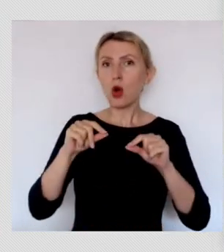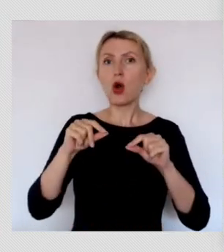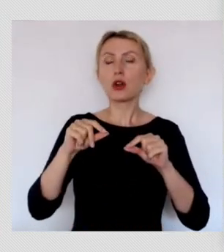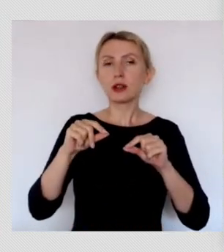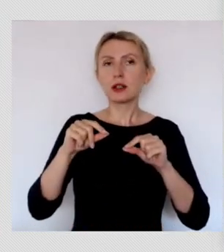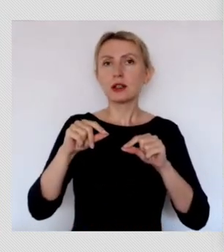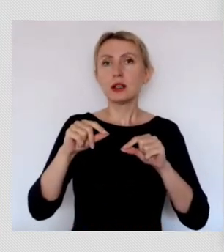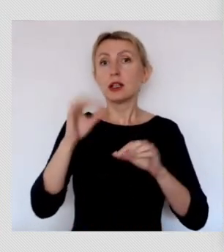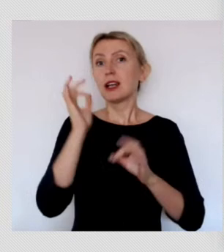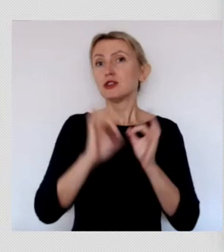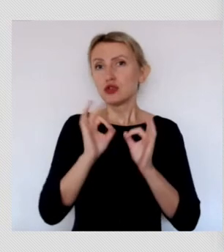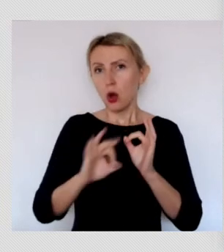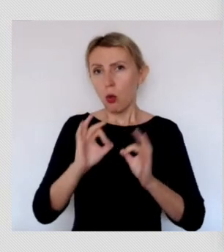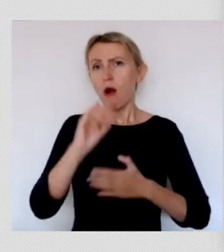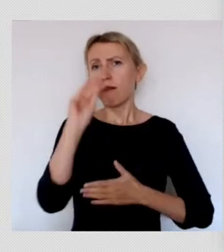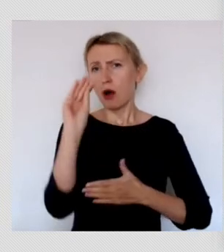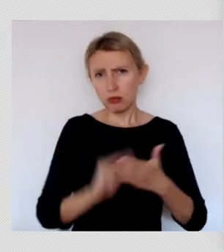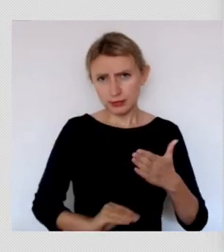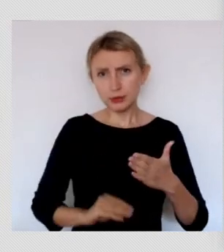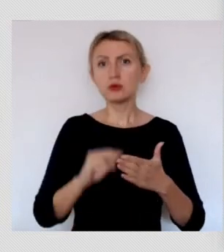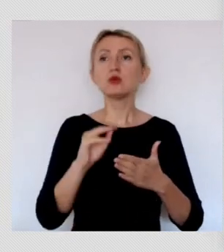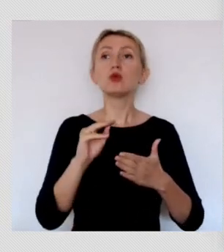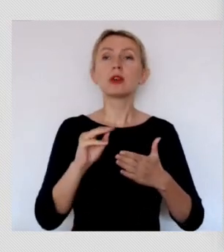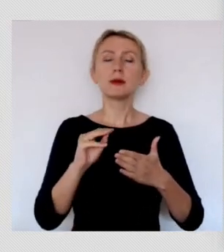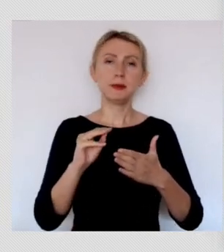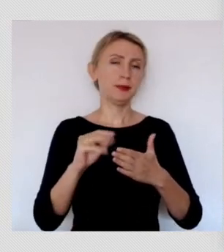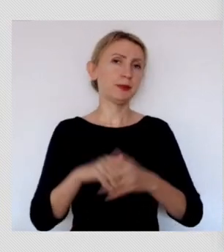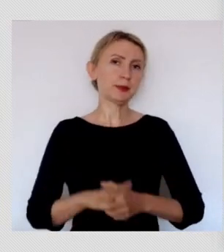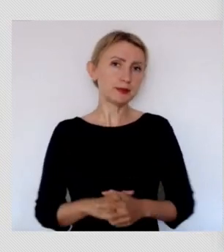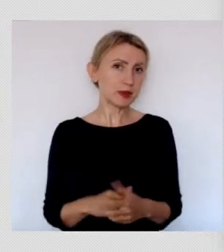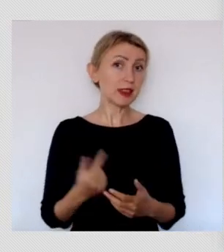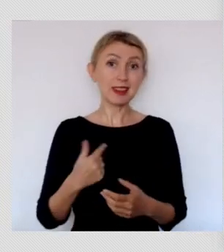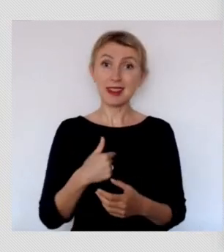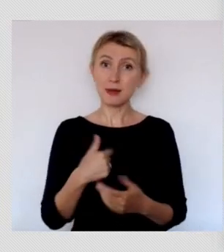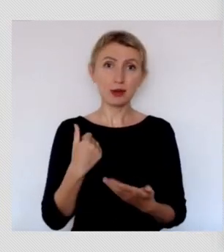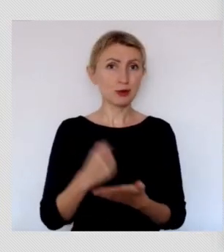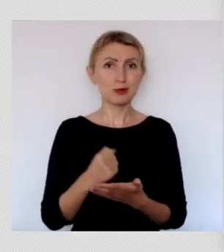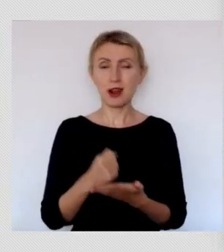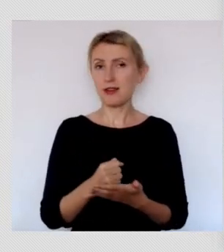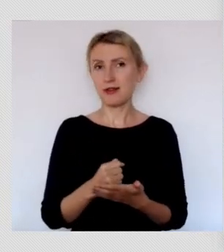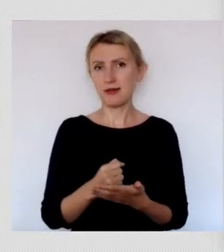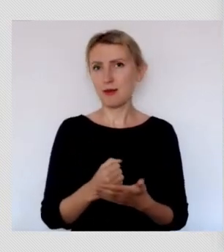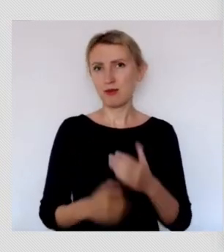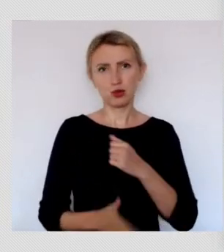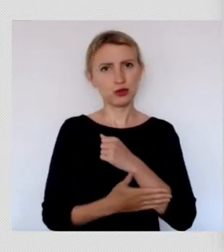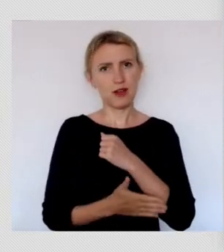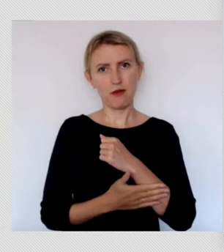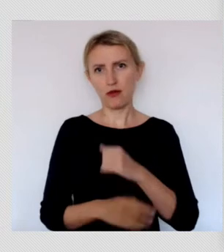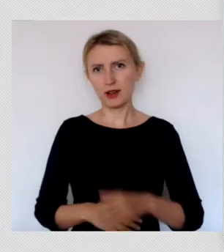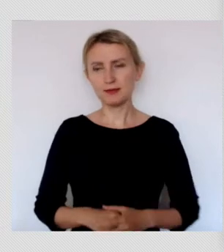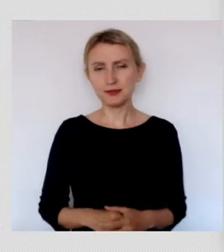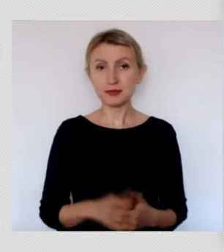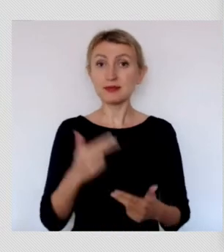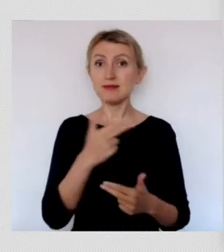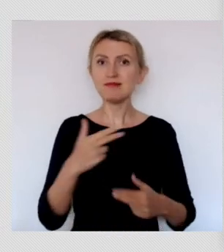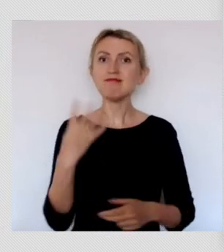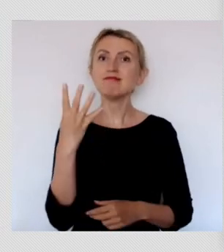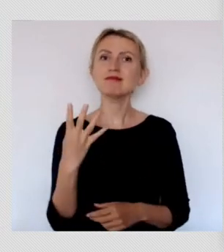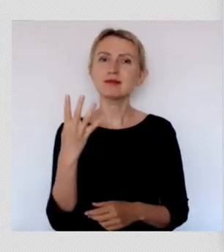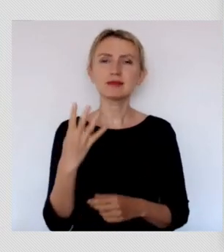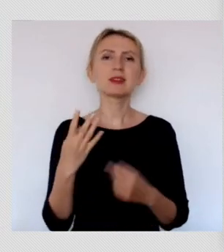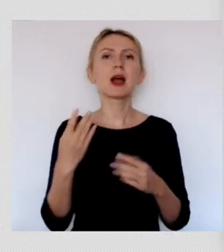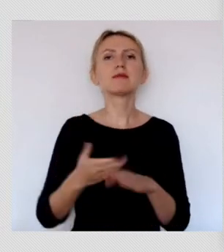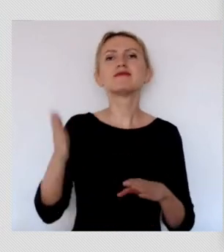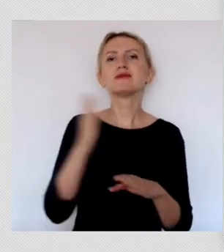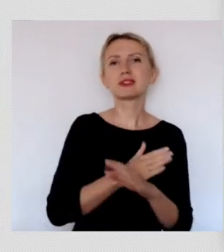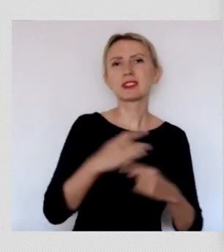go szczegółowo opisuję i dla mnie jest to kwestia fundamentalna. Zagadnienie czwarte, prekampania wyborcza,